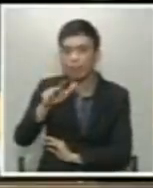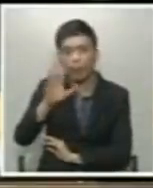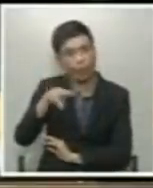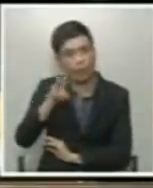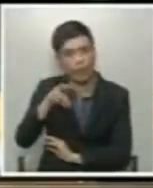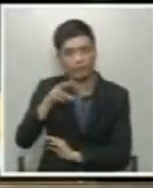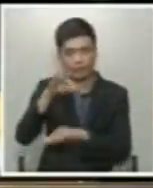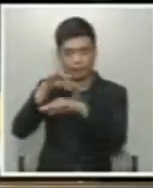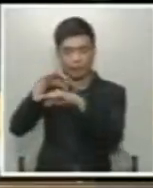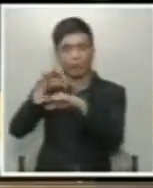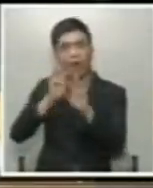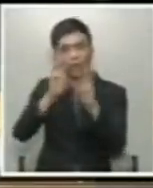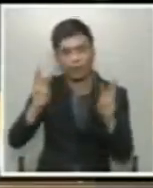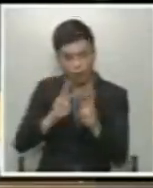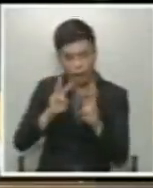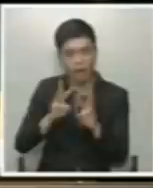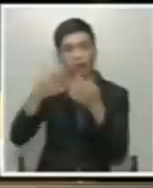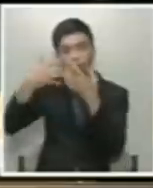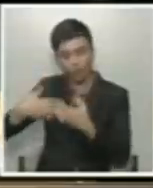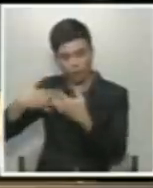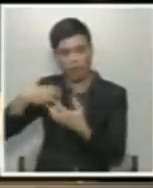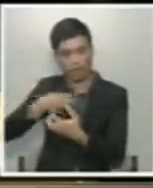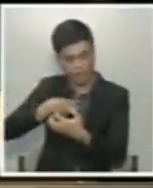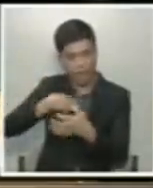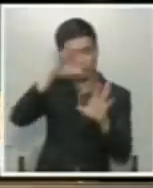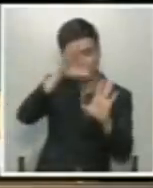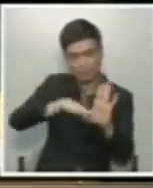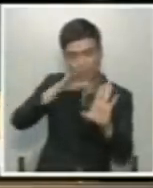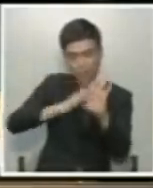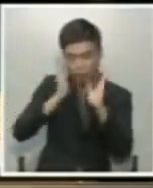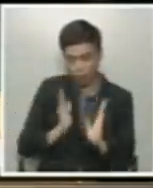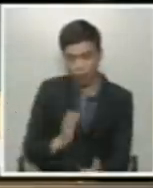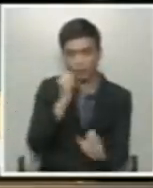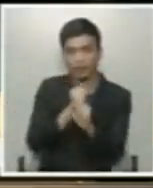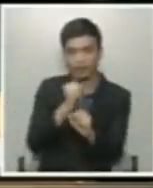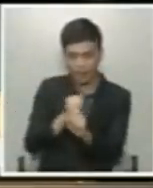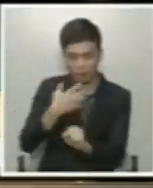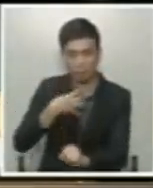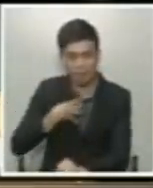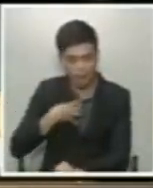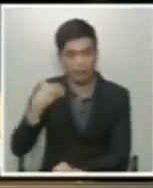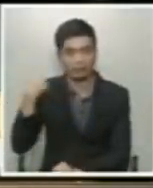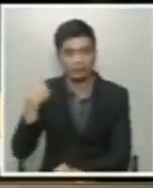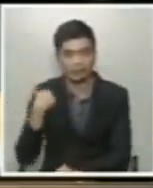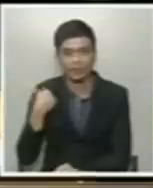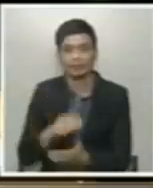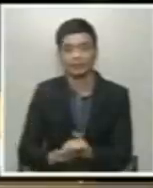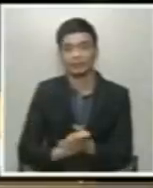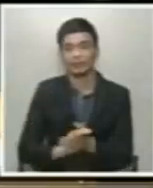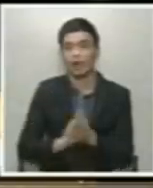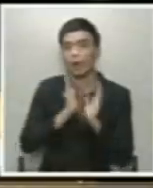าโรงงานก็ยังต้องการคนใหม่อยู่จริงอยู่เป็นคนละชนิดกับคนที่ออกไปนะ